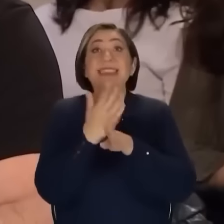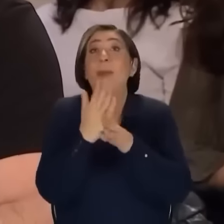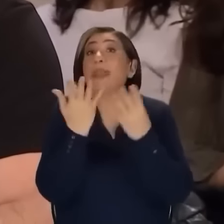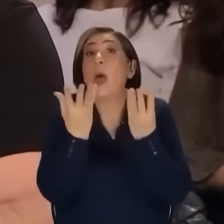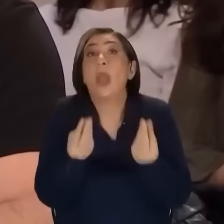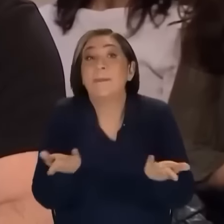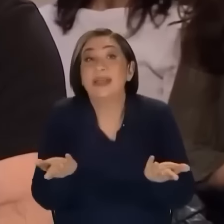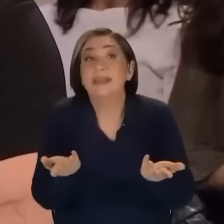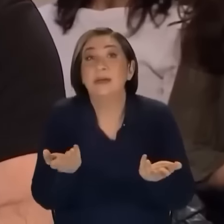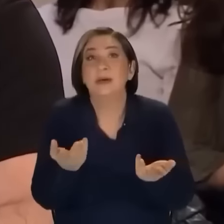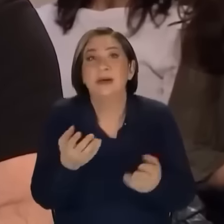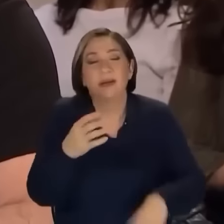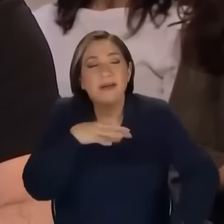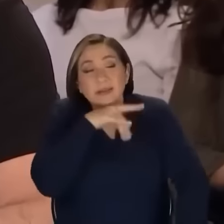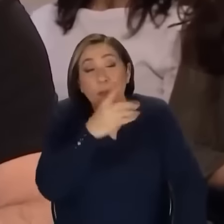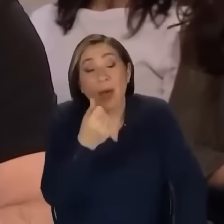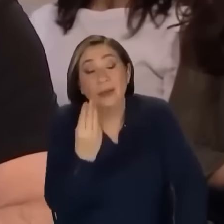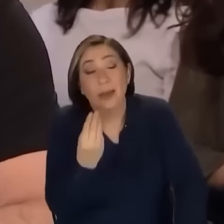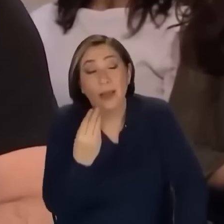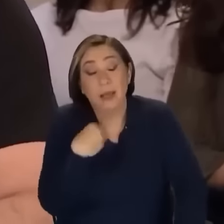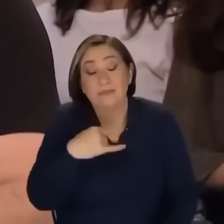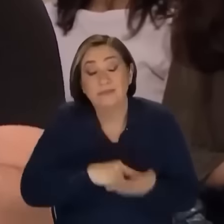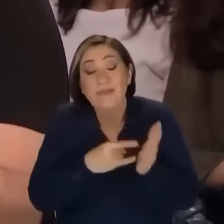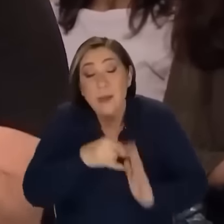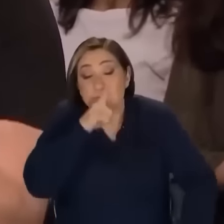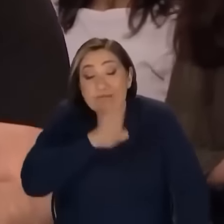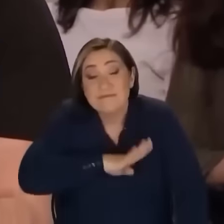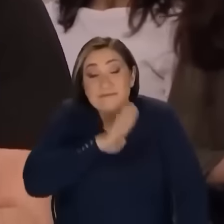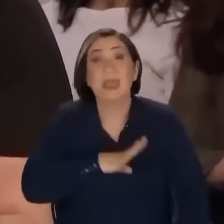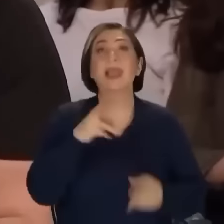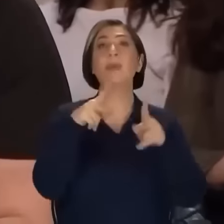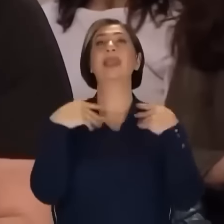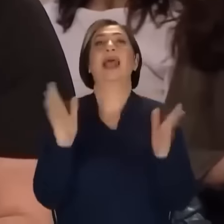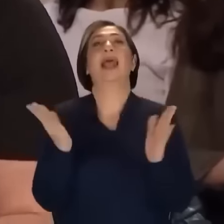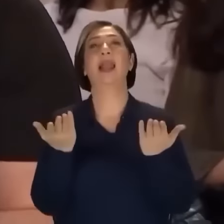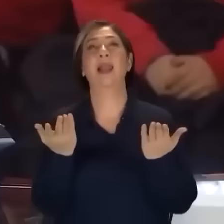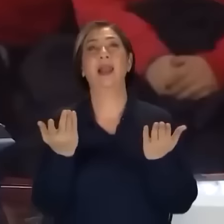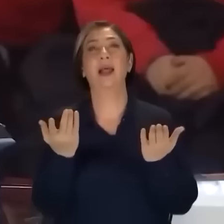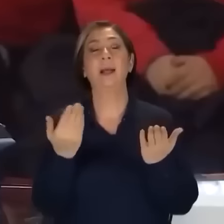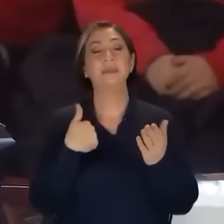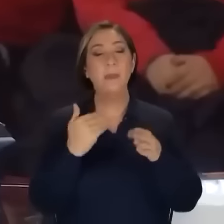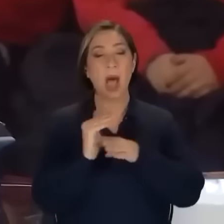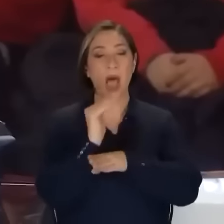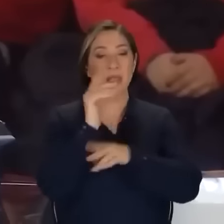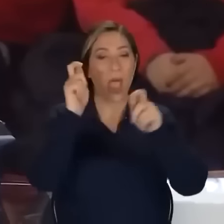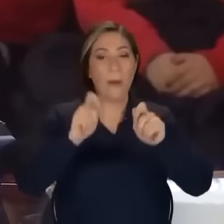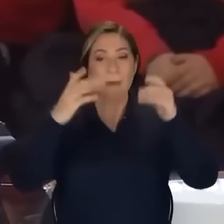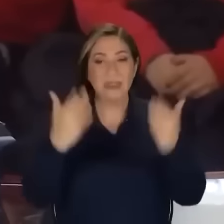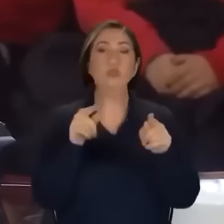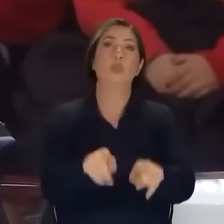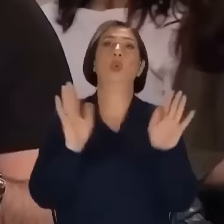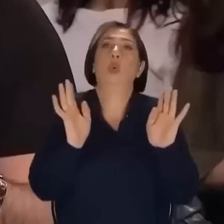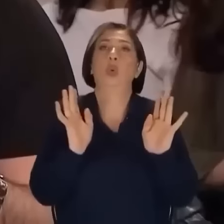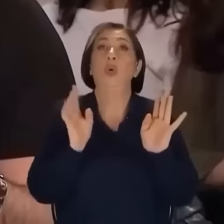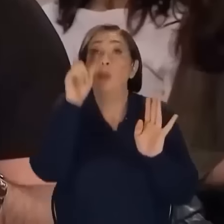ola ki yani moruk parası iı katlanmak zorundayız gibi bir meslek değil ki bu ya bizim hayatta yapabileceğimiz şey